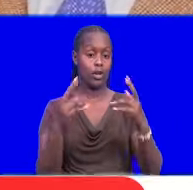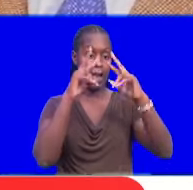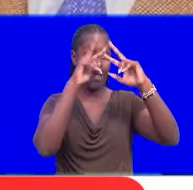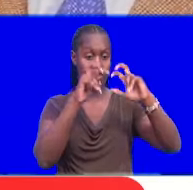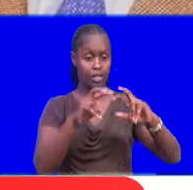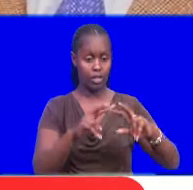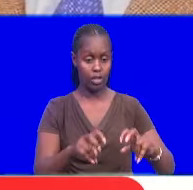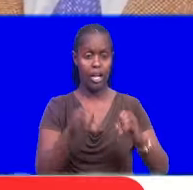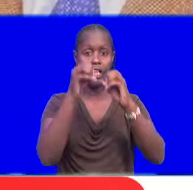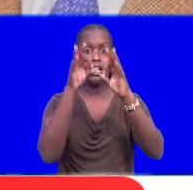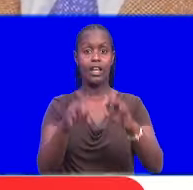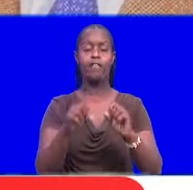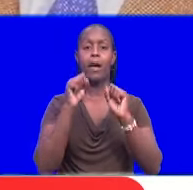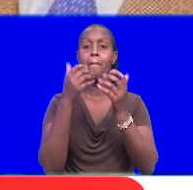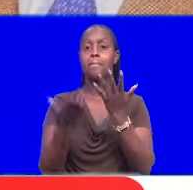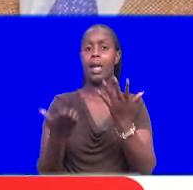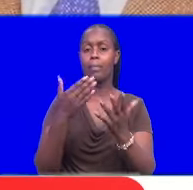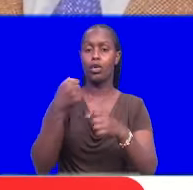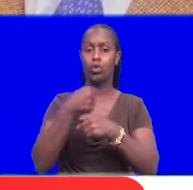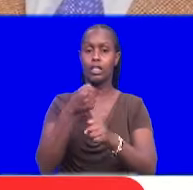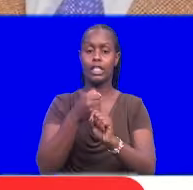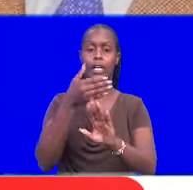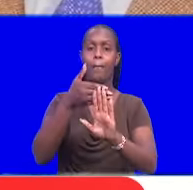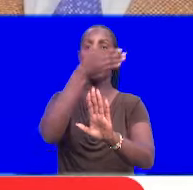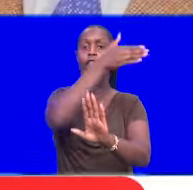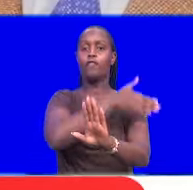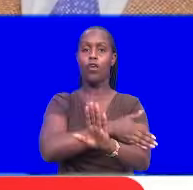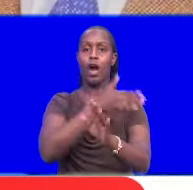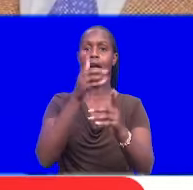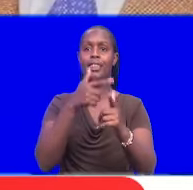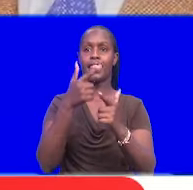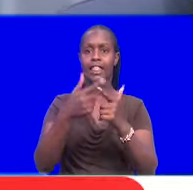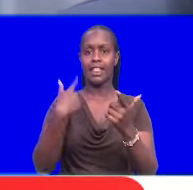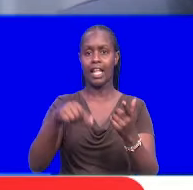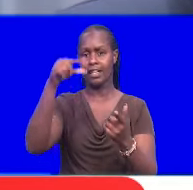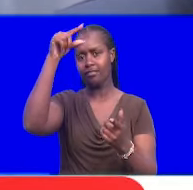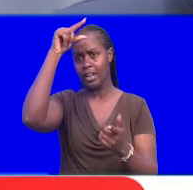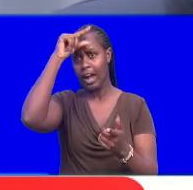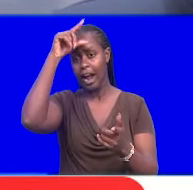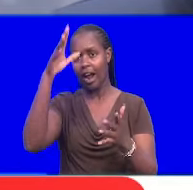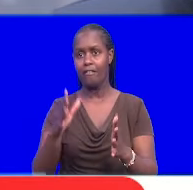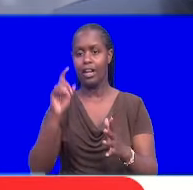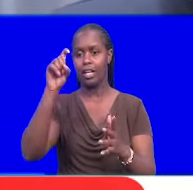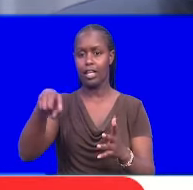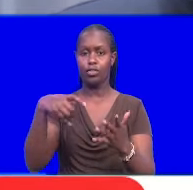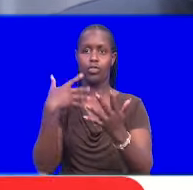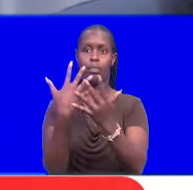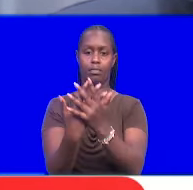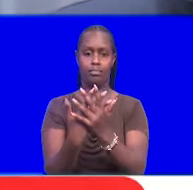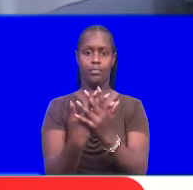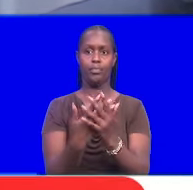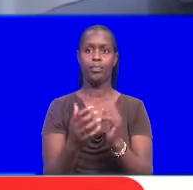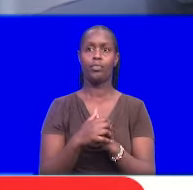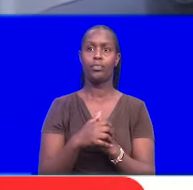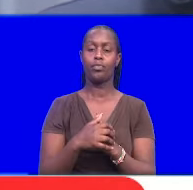didn't, this are enough. Governor Kawira Mwangaza will just be behind bars. Hatujakuwa tukipata milandi